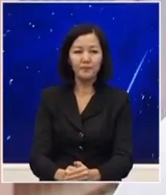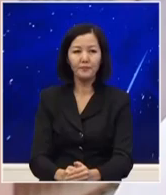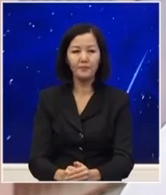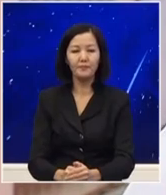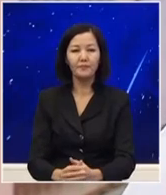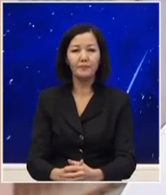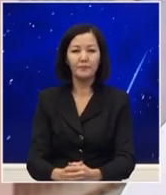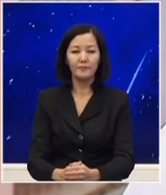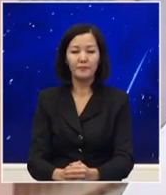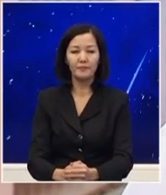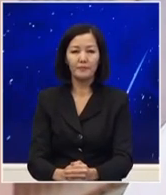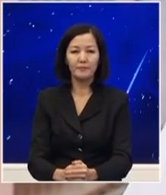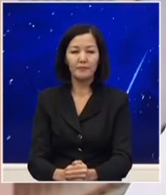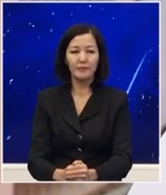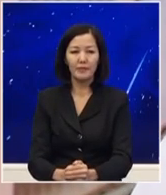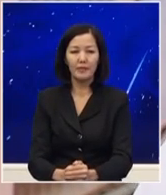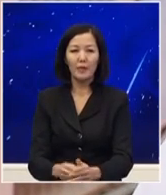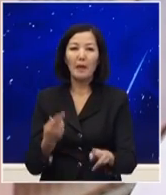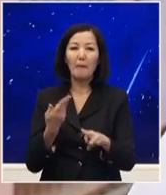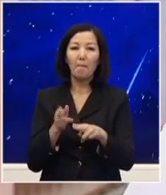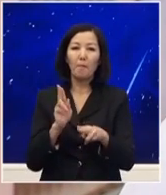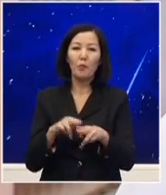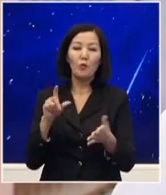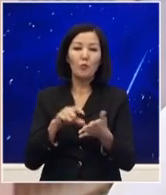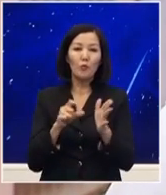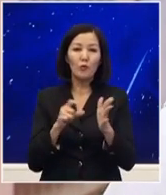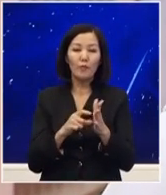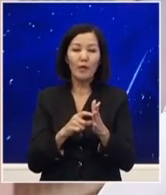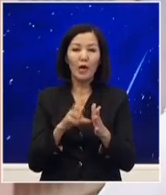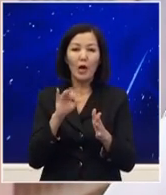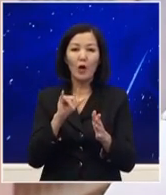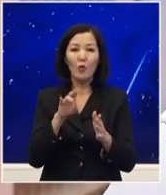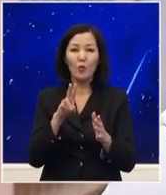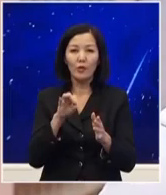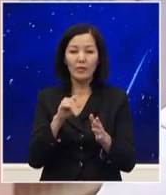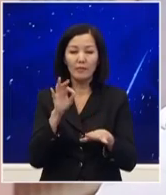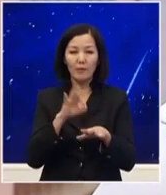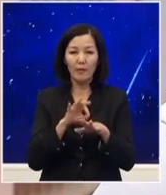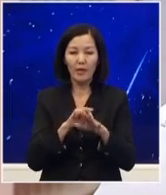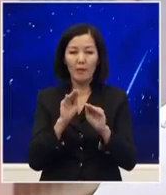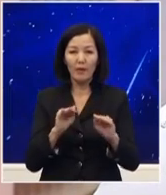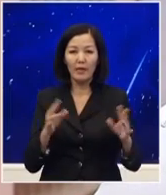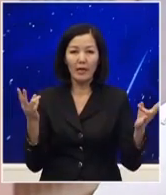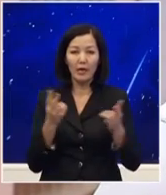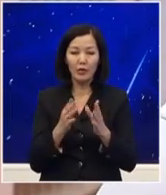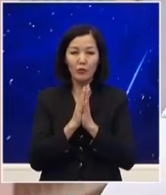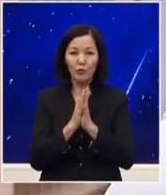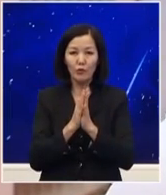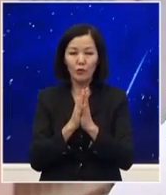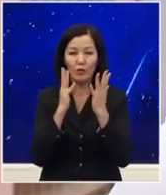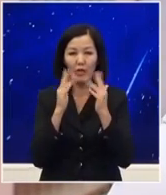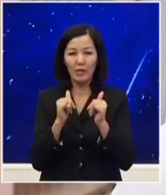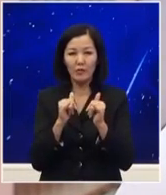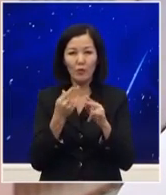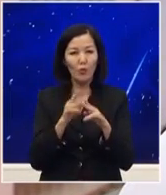Интеграция для детей с аутизмом очень важна. Бұл сенсорлы интеграция аутизмге шалдыққан балалар үшін аса қажет. Өтініш білдірушілердің қатары өте көп.